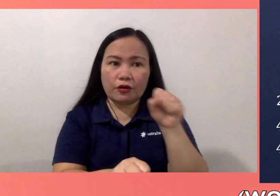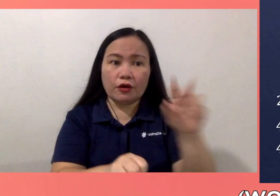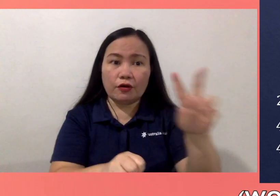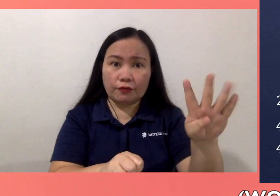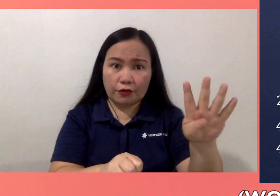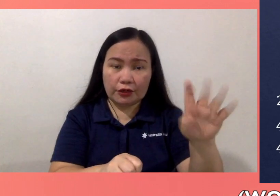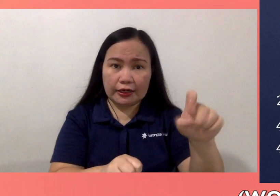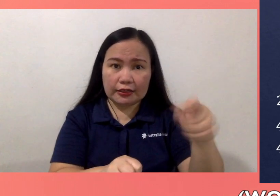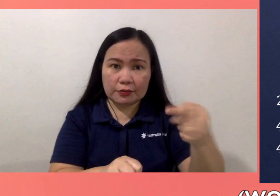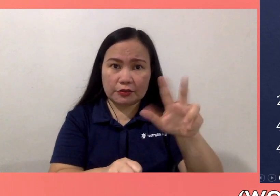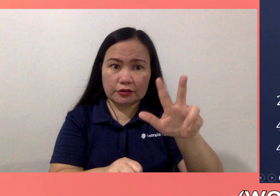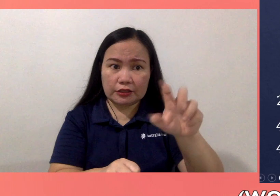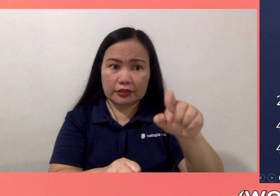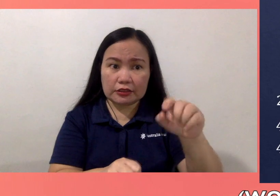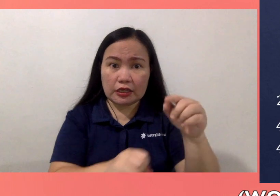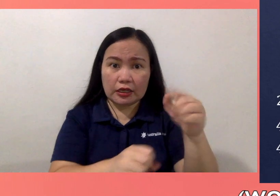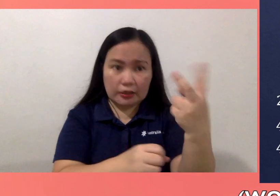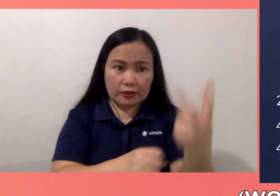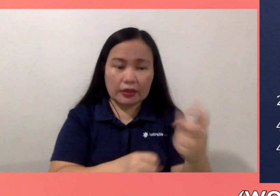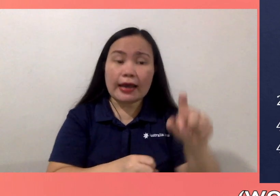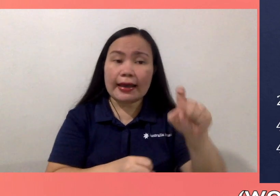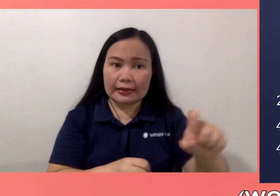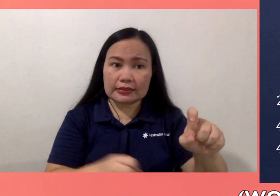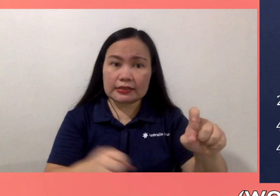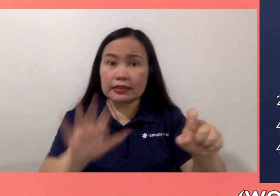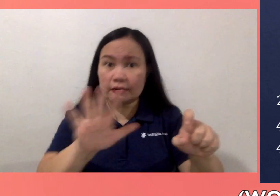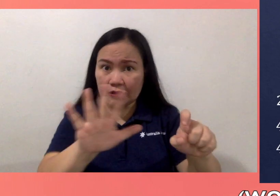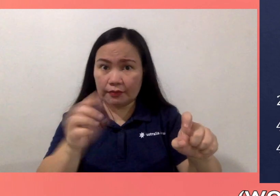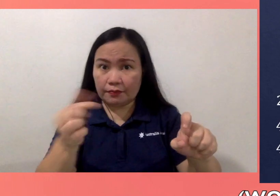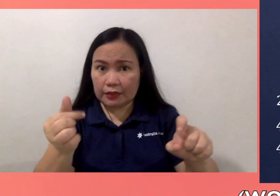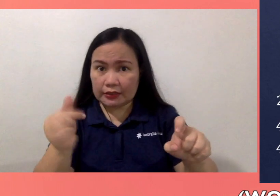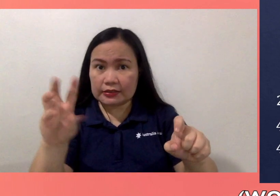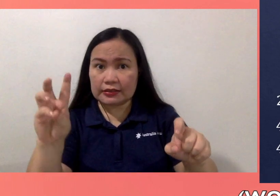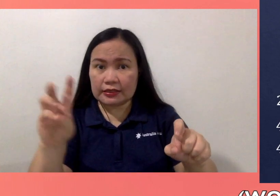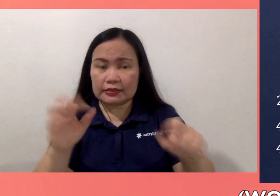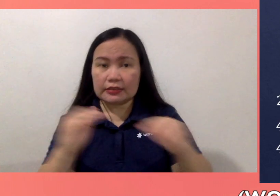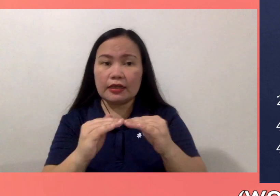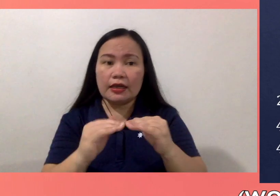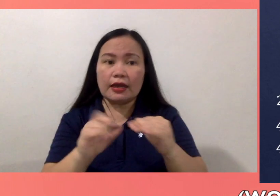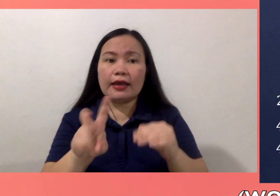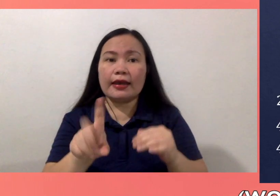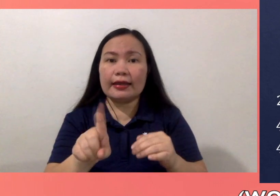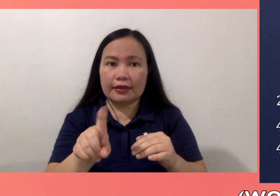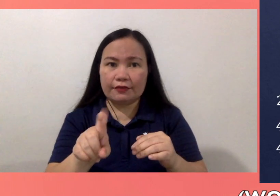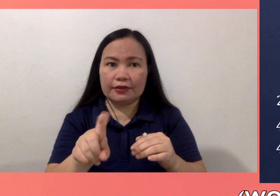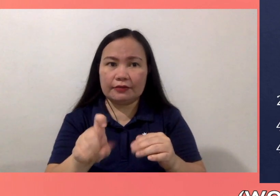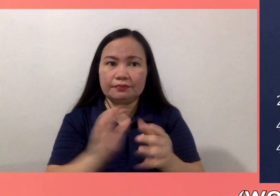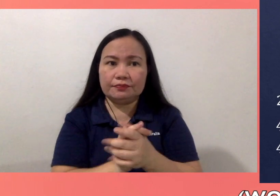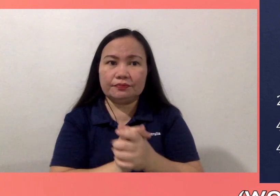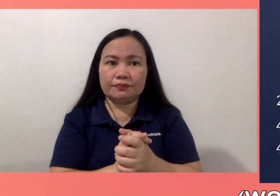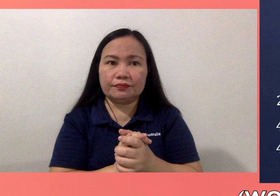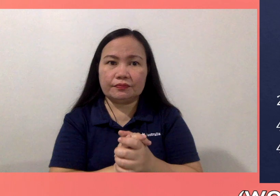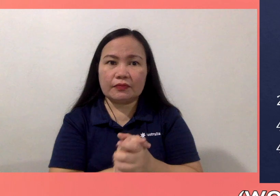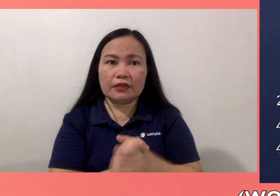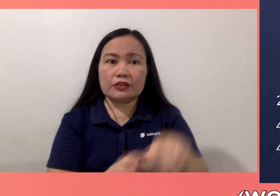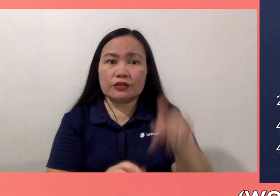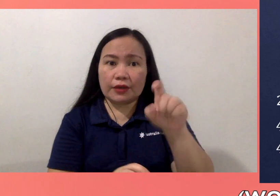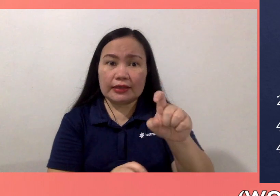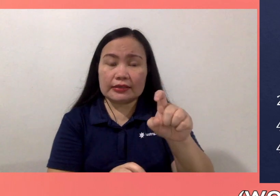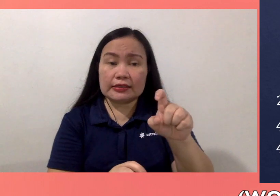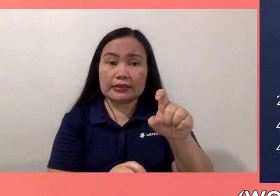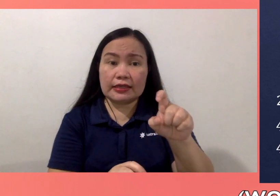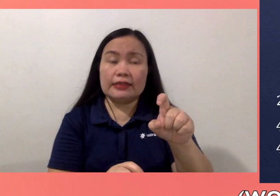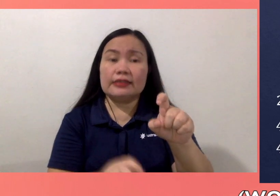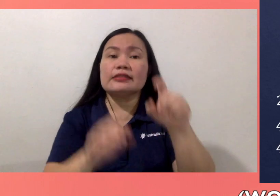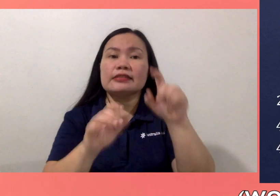therefore, 4x minus 3x, that is x. 5 plus 6, that is 11. So, yung value ng x natin is 11.